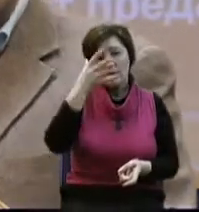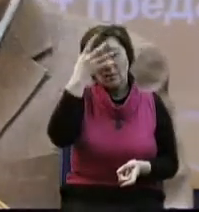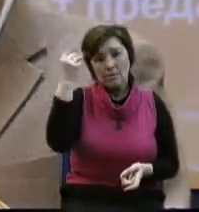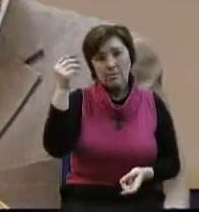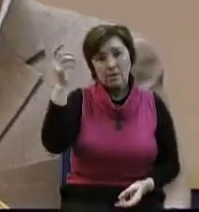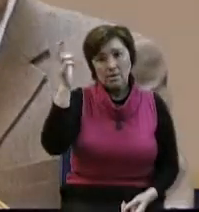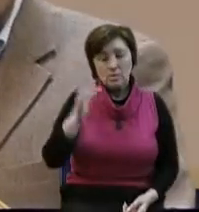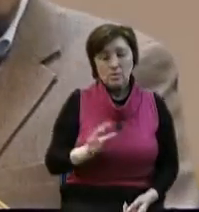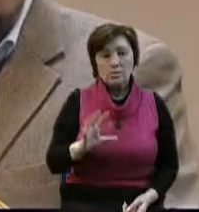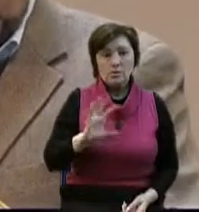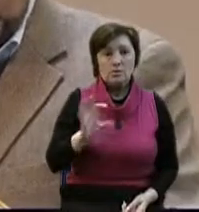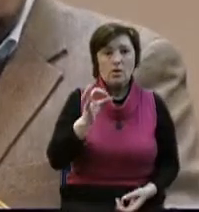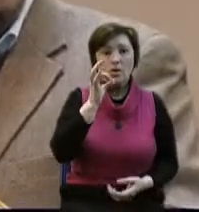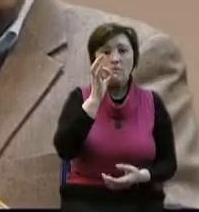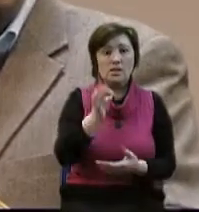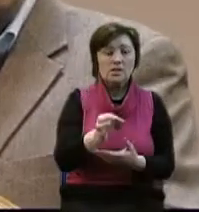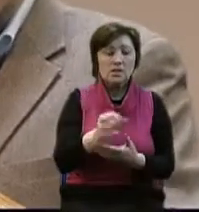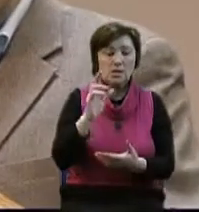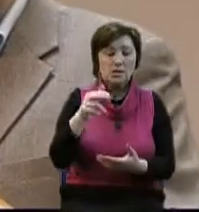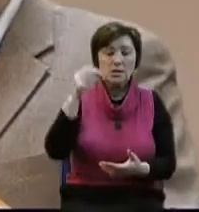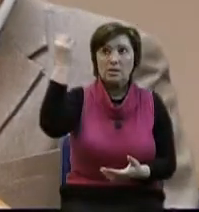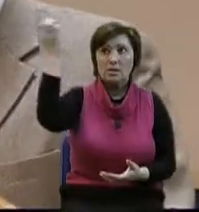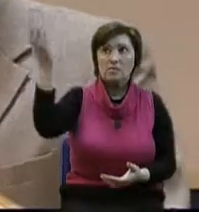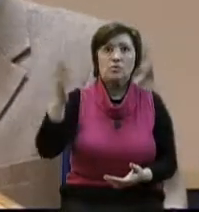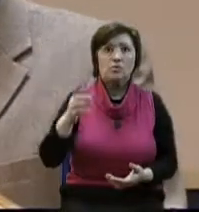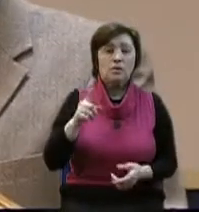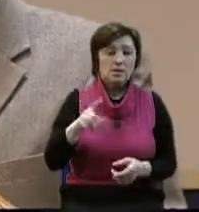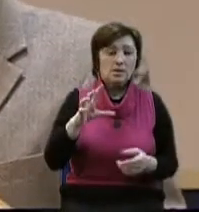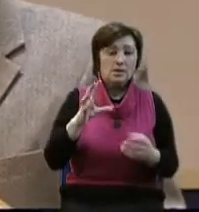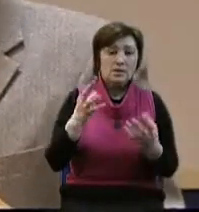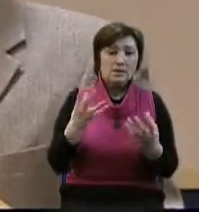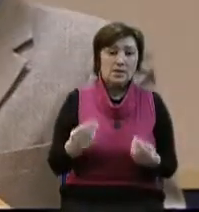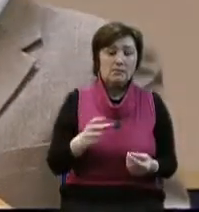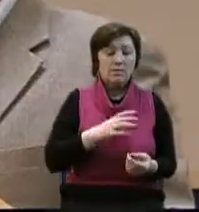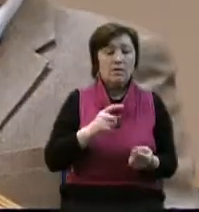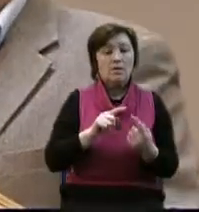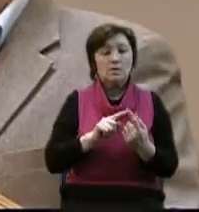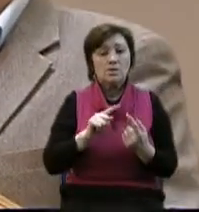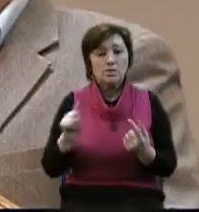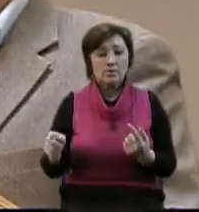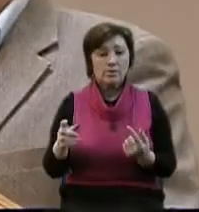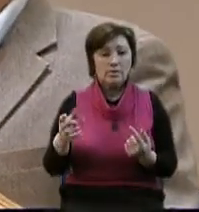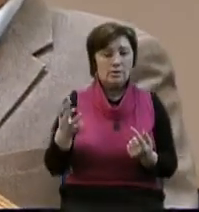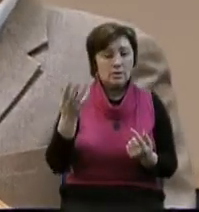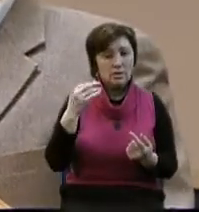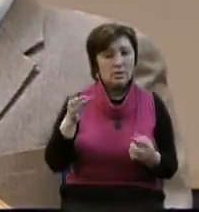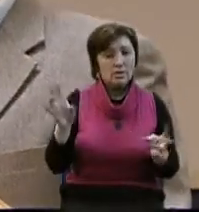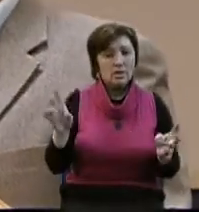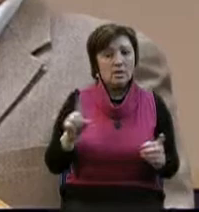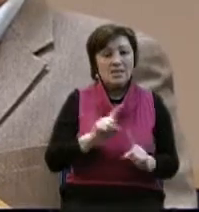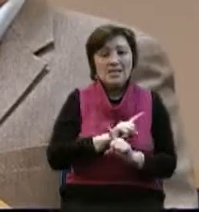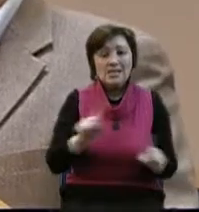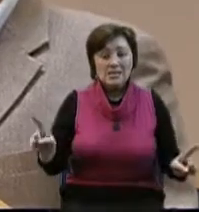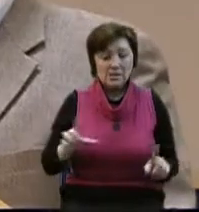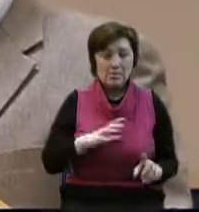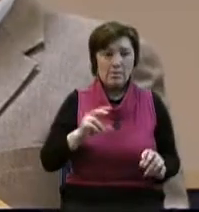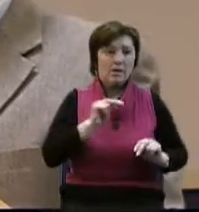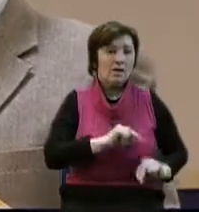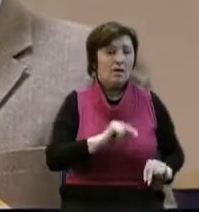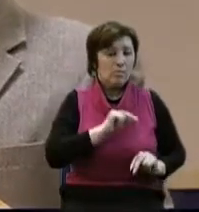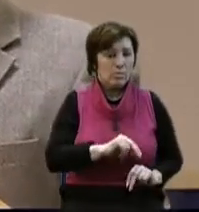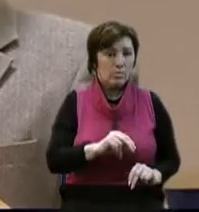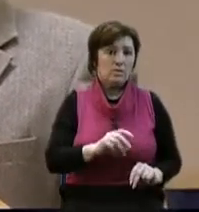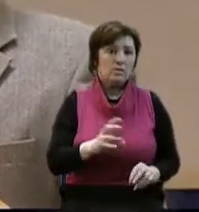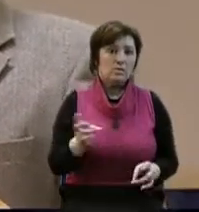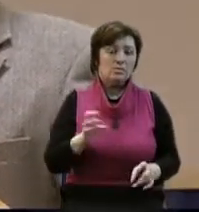чтобы обращались к Нему. И этот день был особенным днем, когда им нельзя было работать, день покоя, день